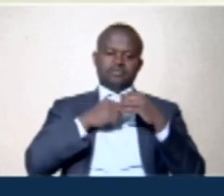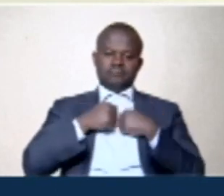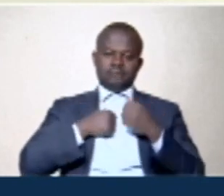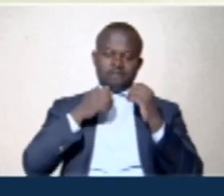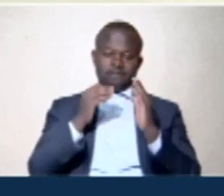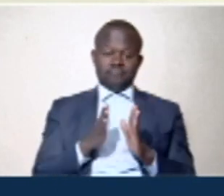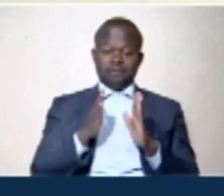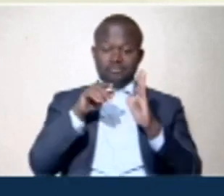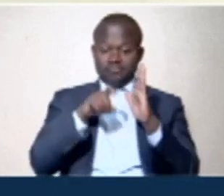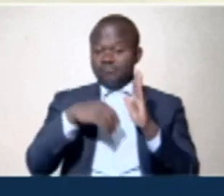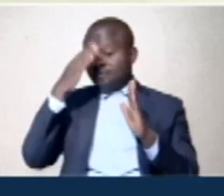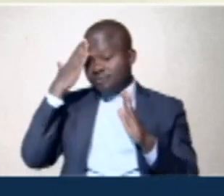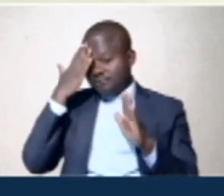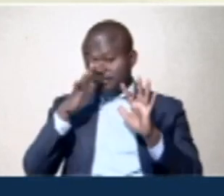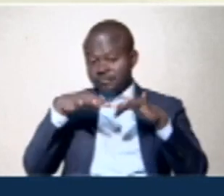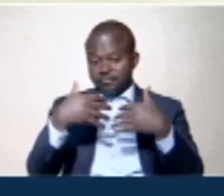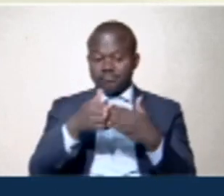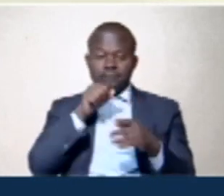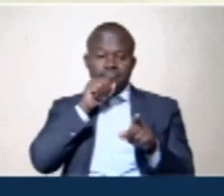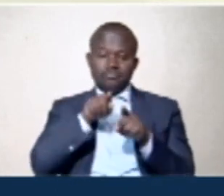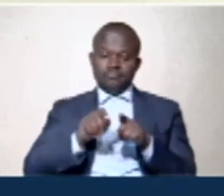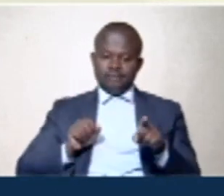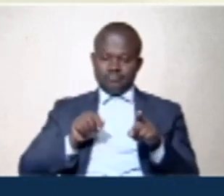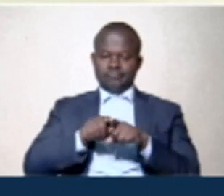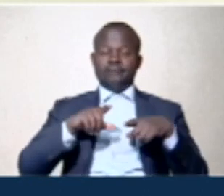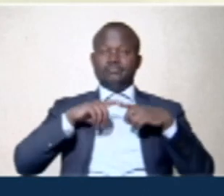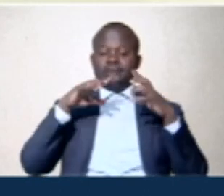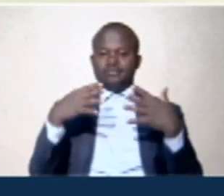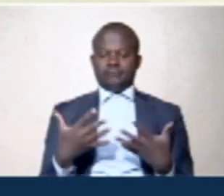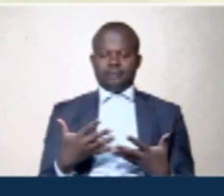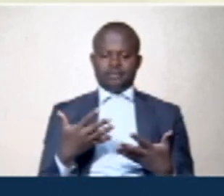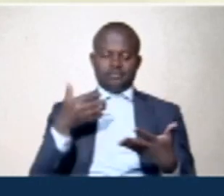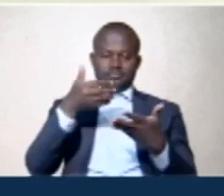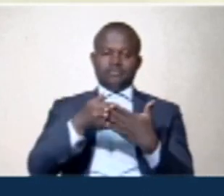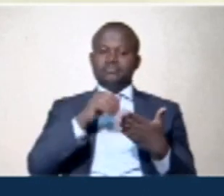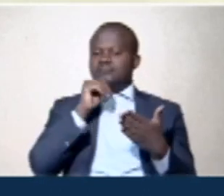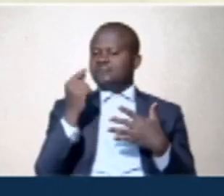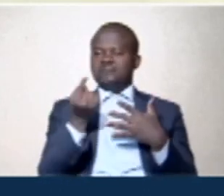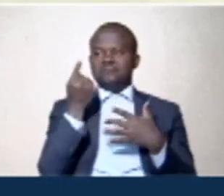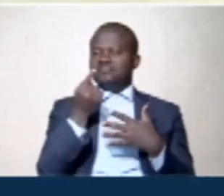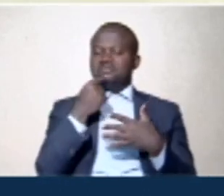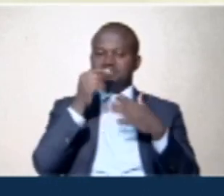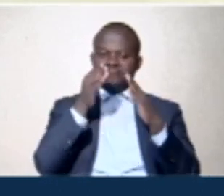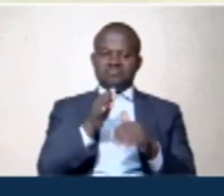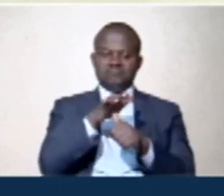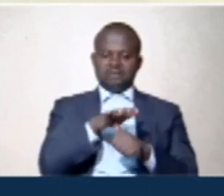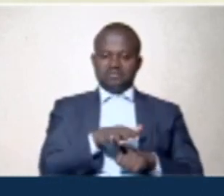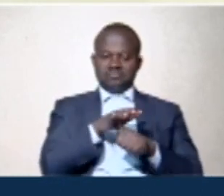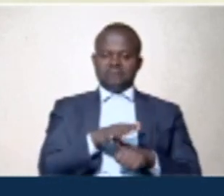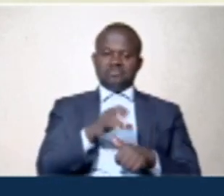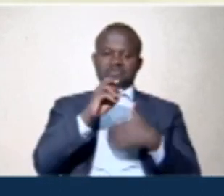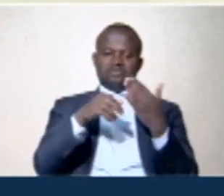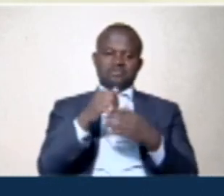bityo mba ngomba kumenya uko abavandimwe banjye babayeho. Kugeza ubu nta kirego na kimwe mfite cy'uwaba yararenganijwe cyangwa